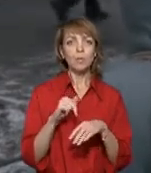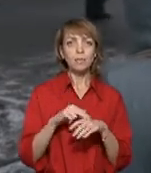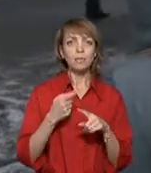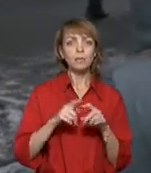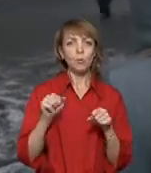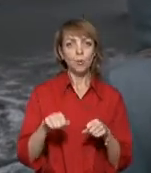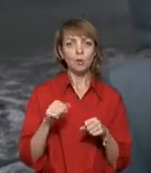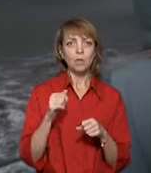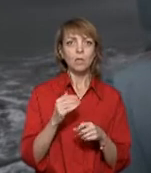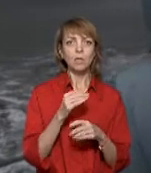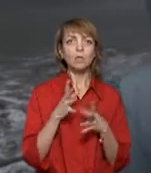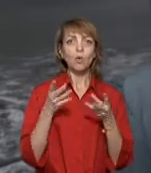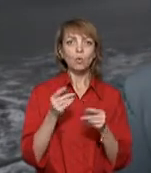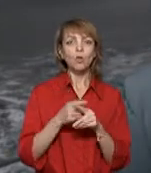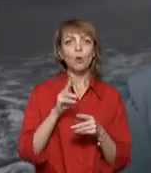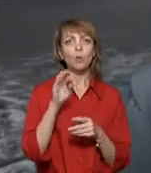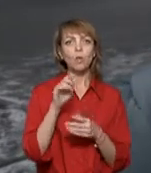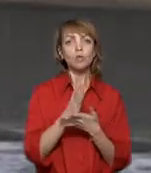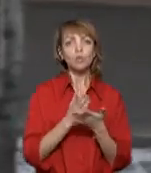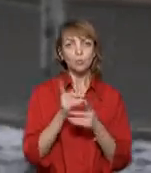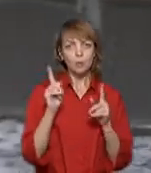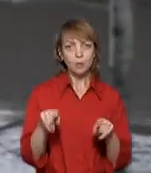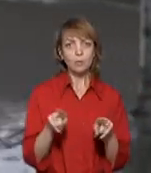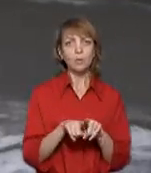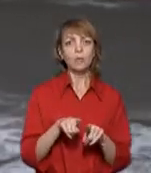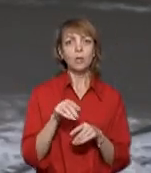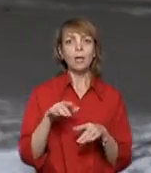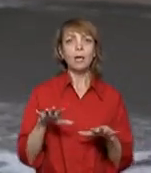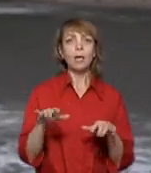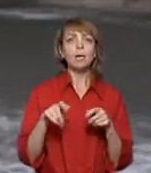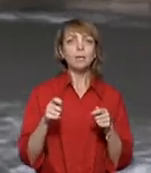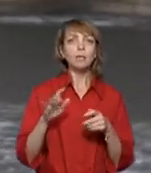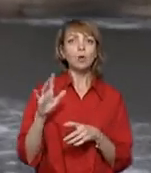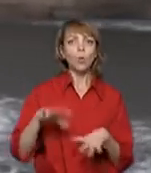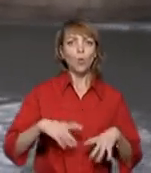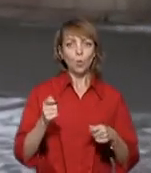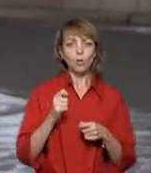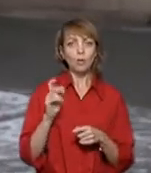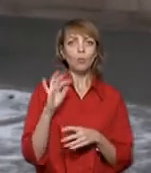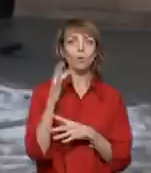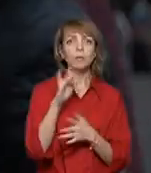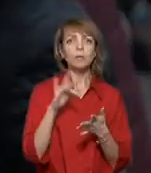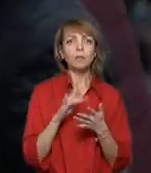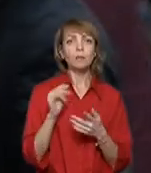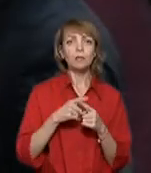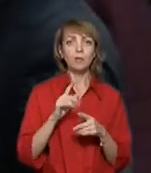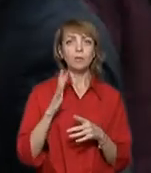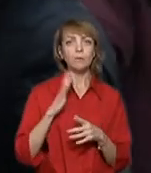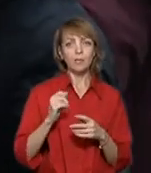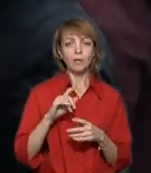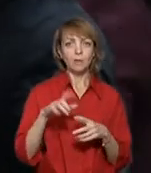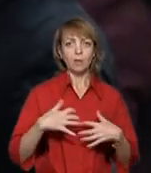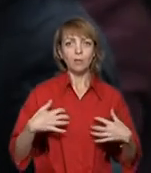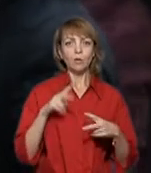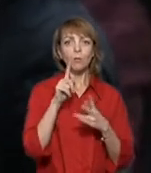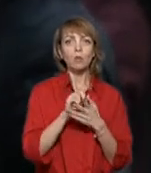може заохочувати, комунальні служби так само. Катання на конях та прогулянки містом виснажливі для тварин. Також доглядачі мають